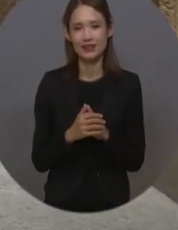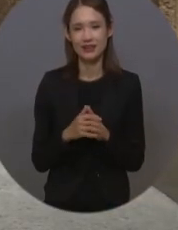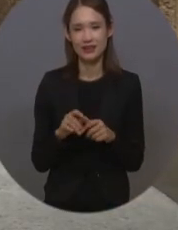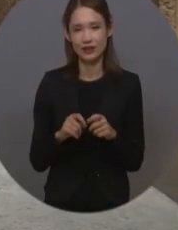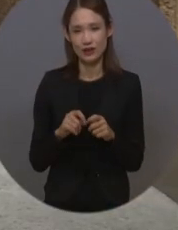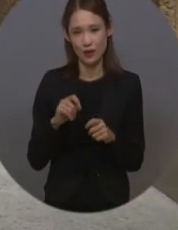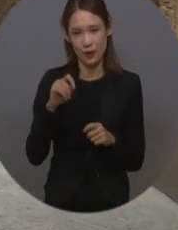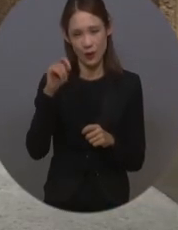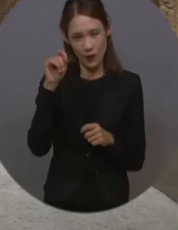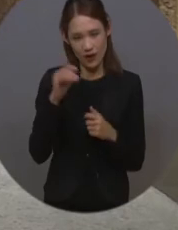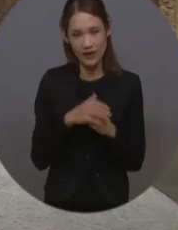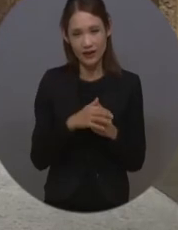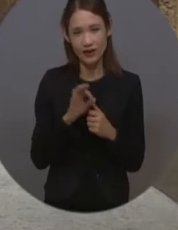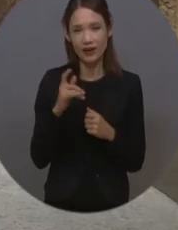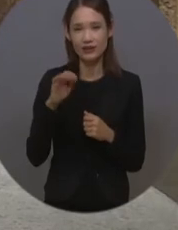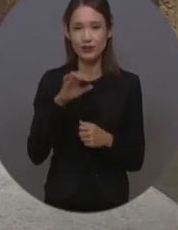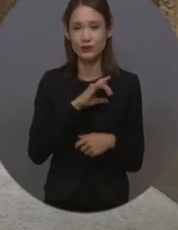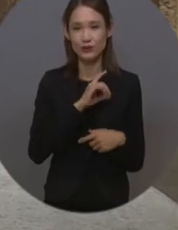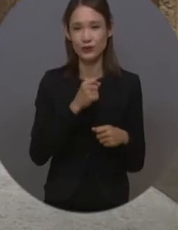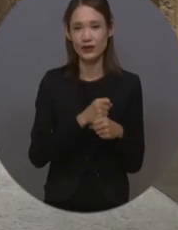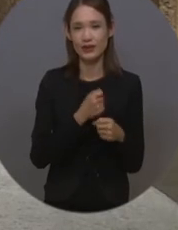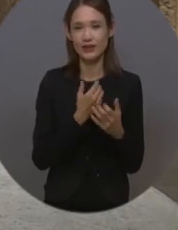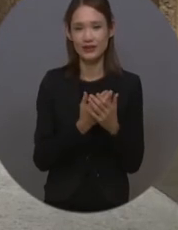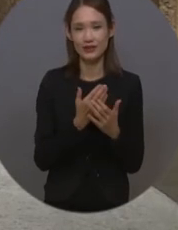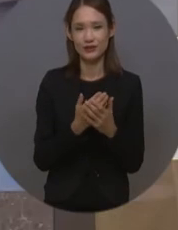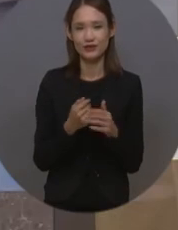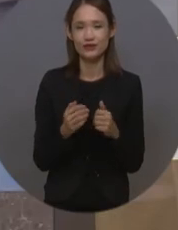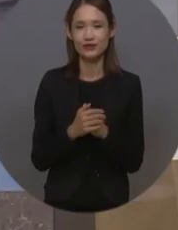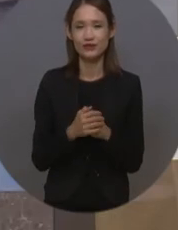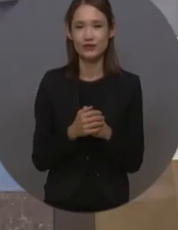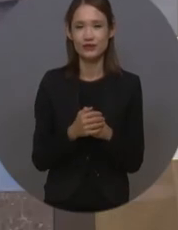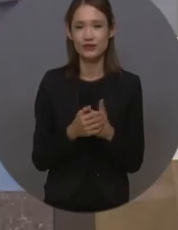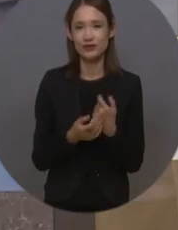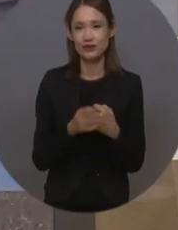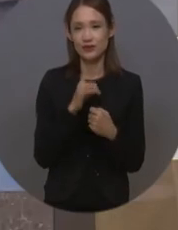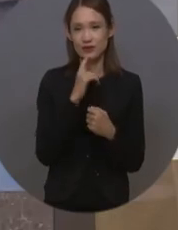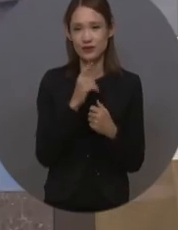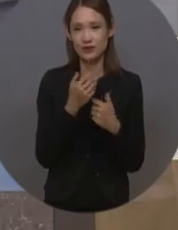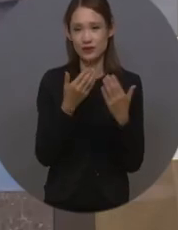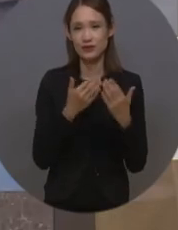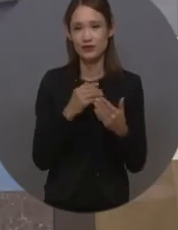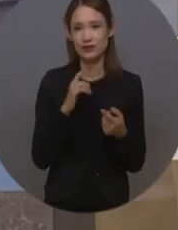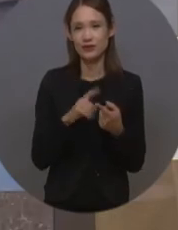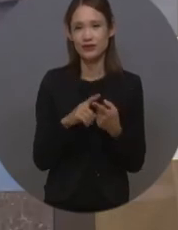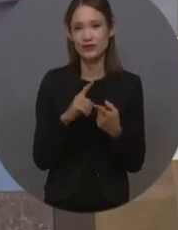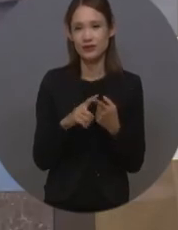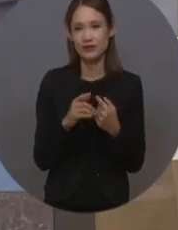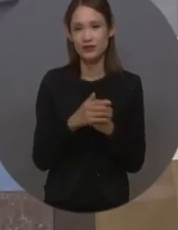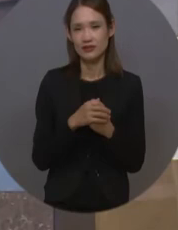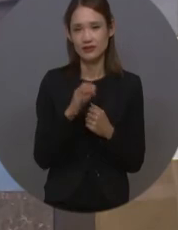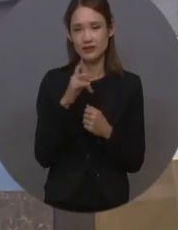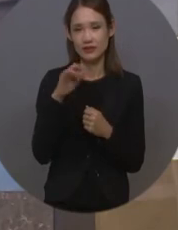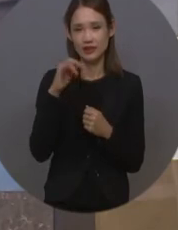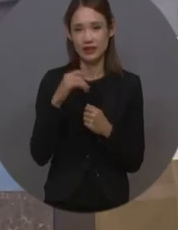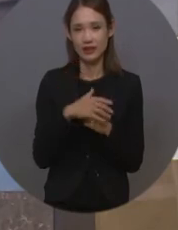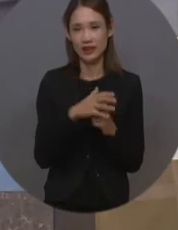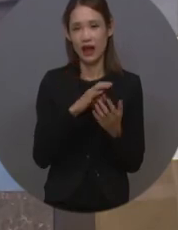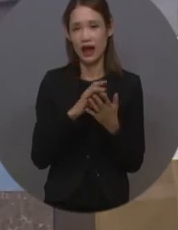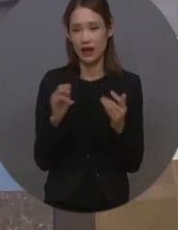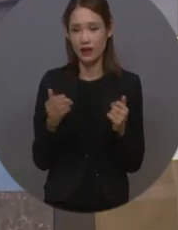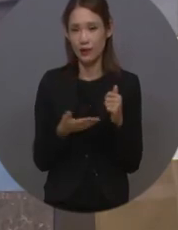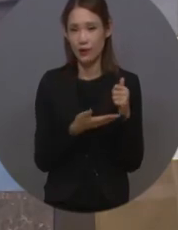오래오래 네. 아지오 브랜드 해주셨으면 좋겠습니다. 근데 그렇다면 이제 말씀해주신 것처럼 네. 아지오를 이용한